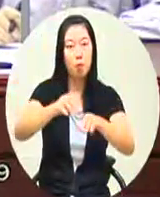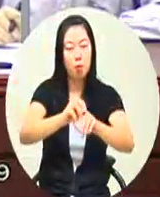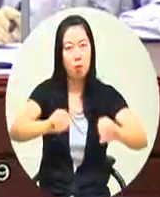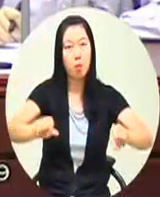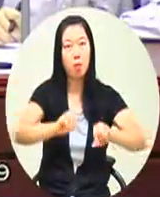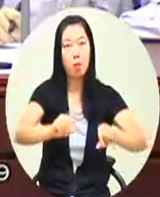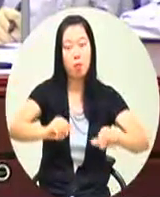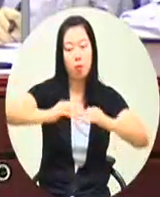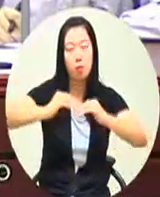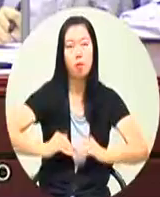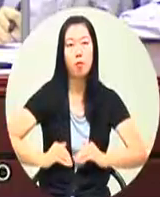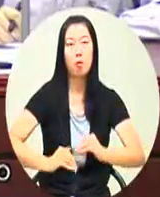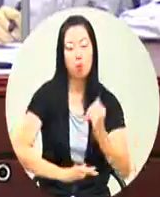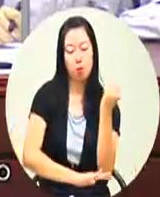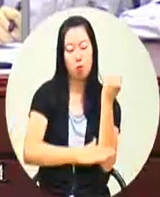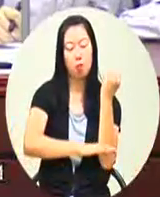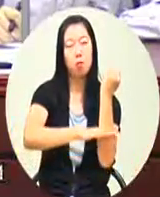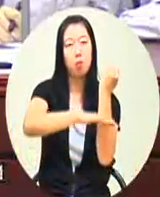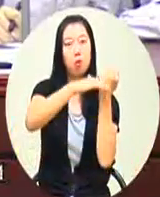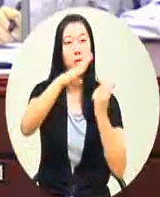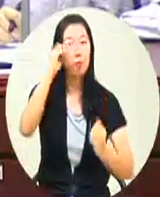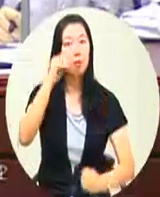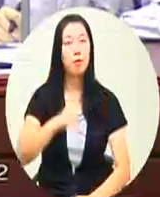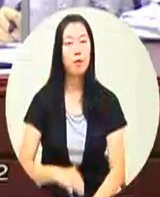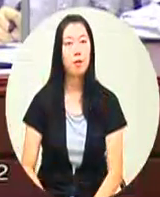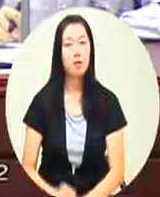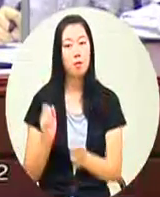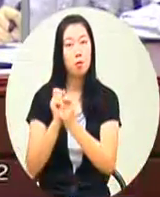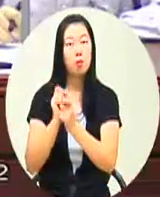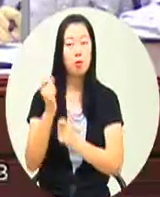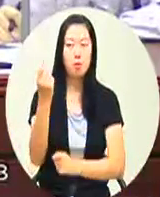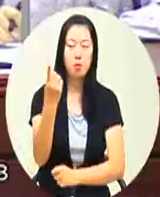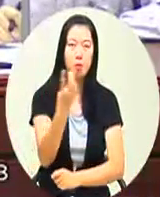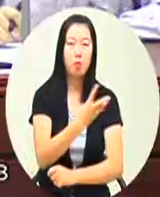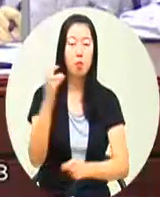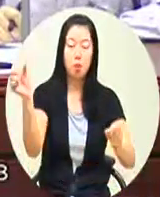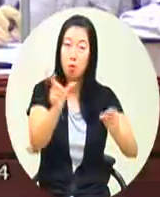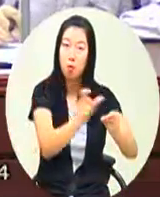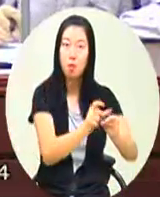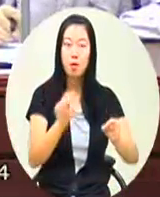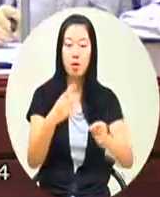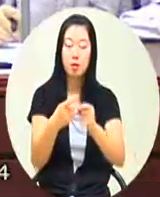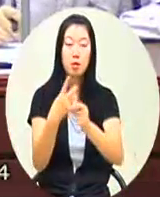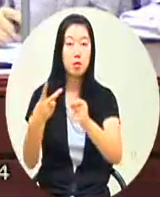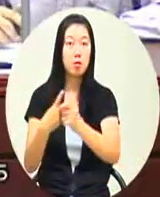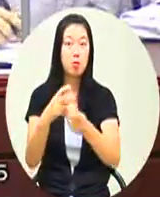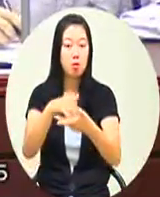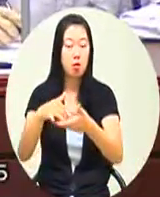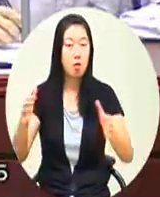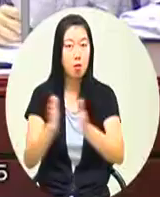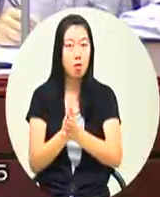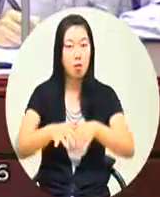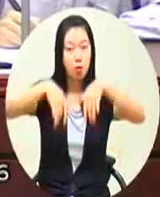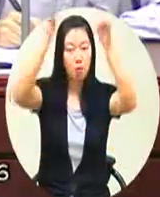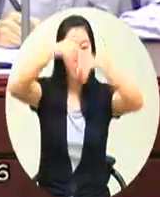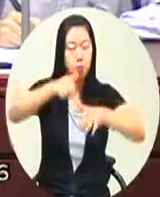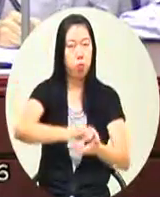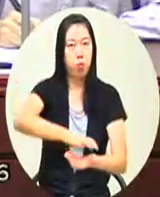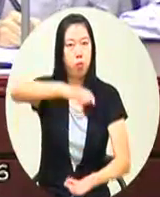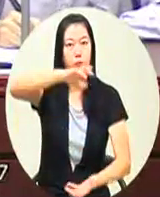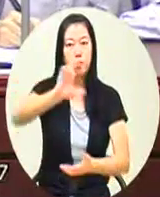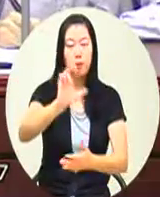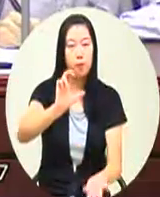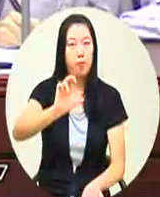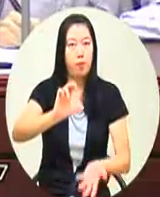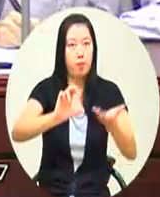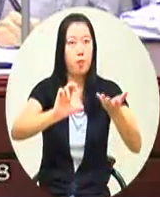水，所以。目前这几次，包含这两年当中所统计的哈，降雨量超过七十以上的